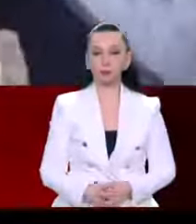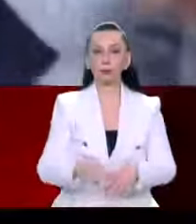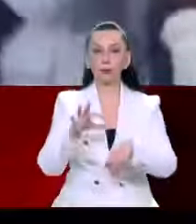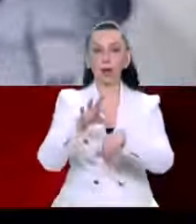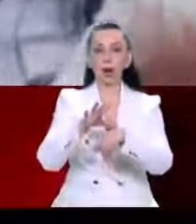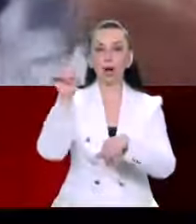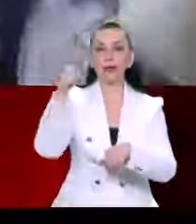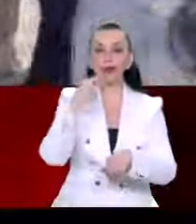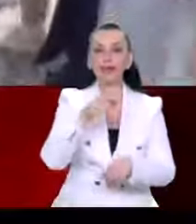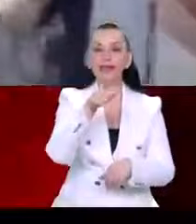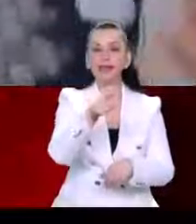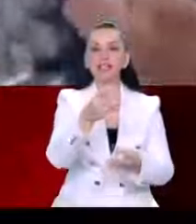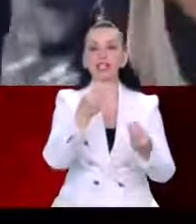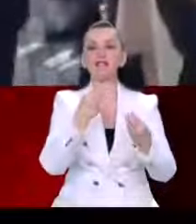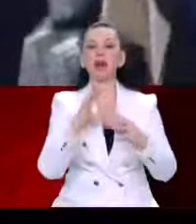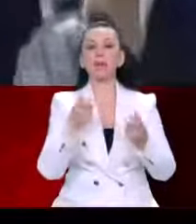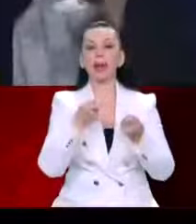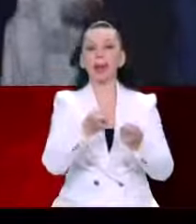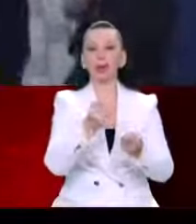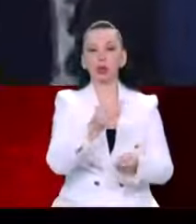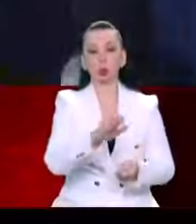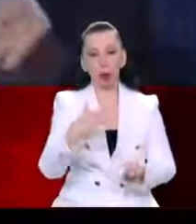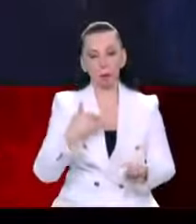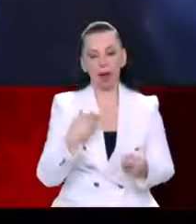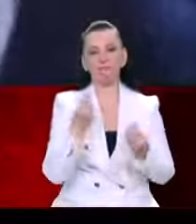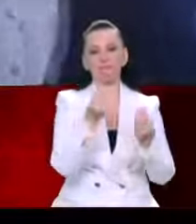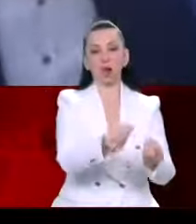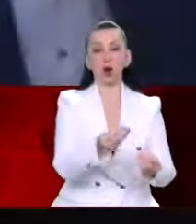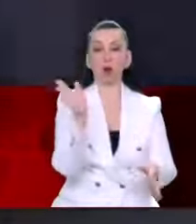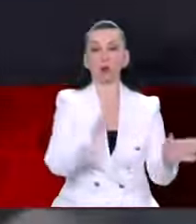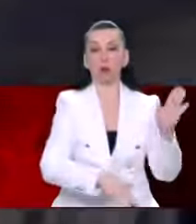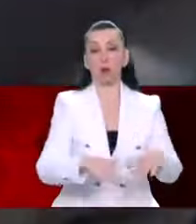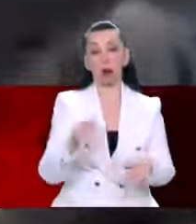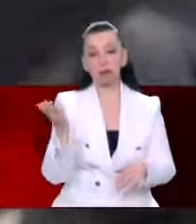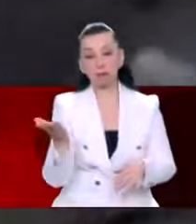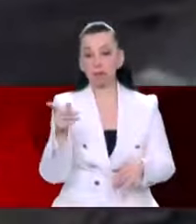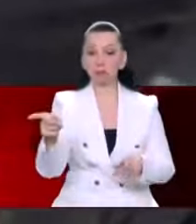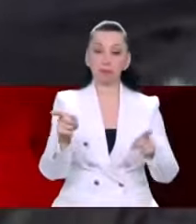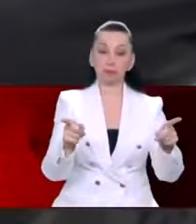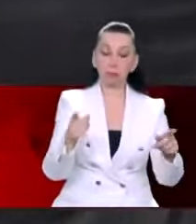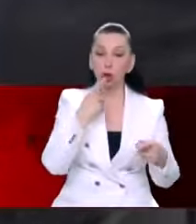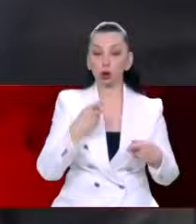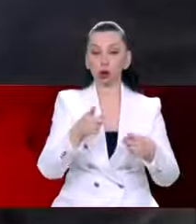Hastanede dedi ki sizin veremediğiniz eğitimi çocuklarınıza ben veriyorum döverek. Taraflar